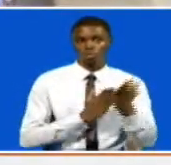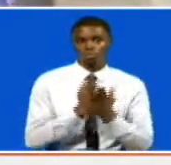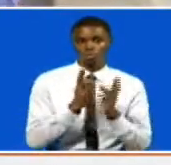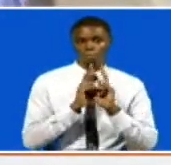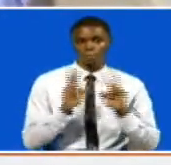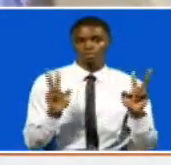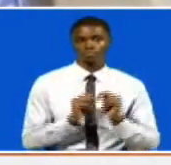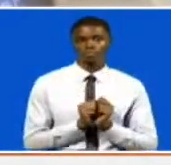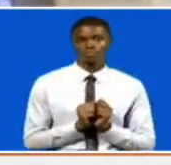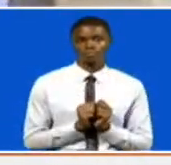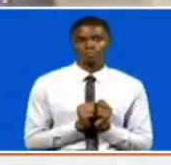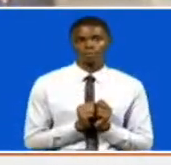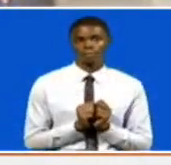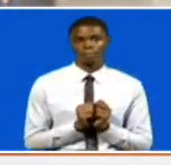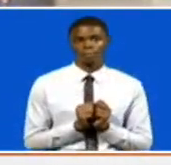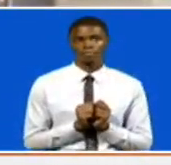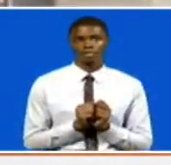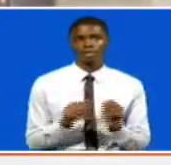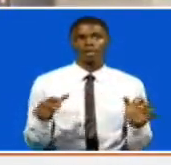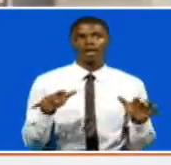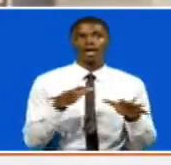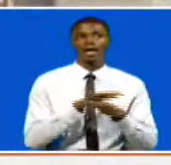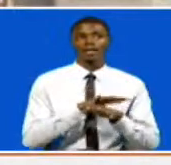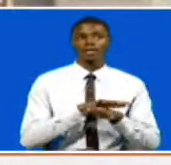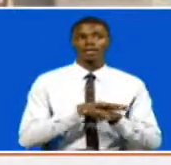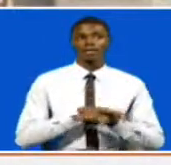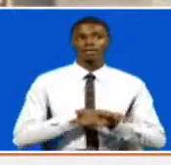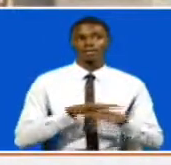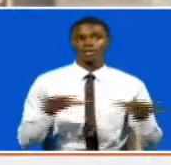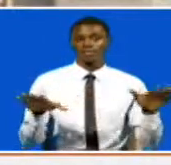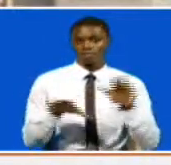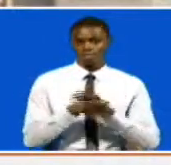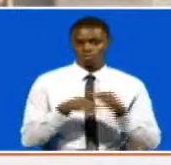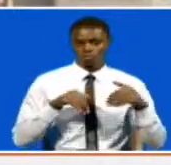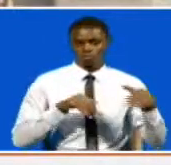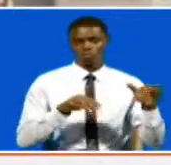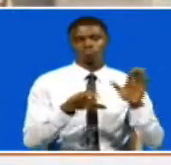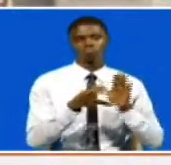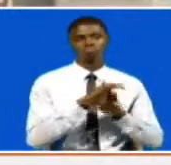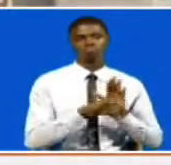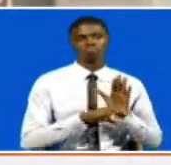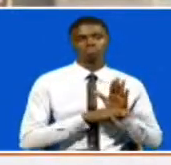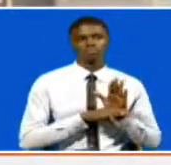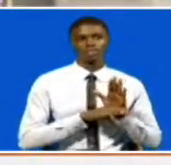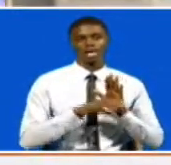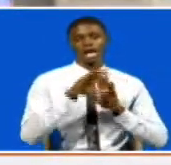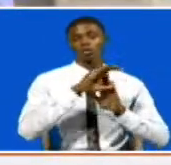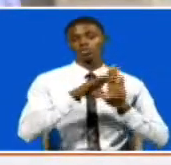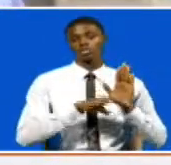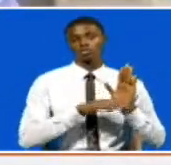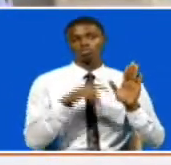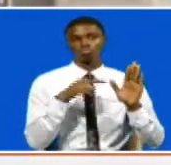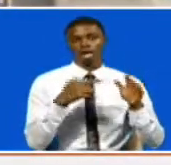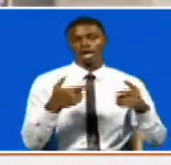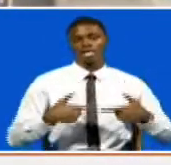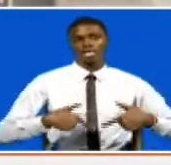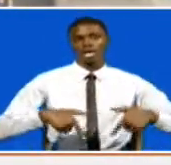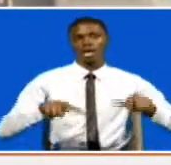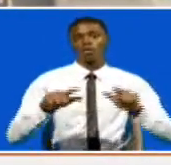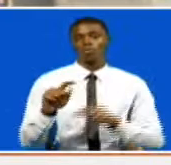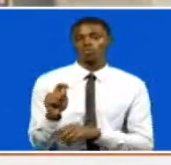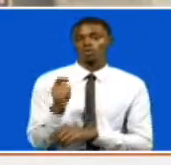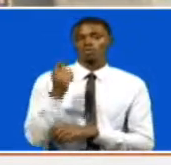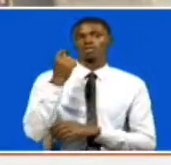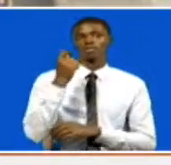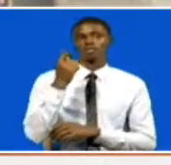amani. Na hiyo yote inalingana na katiba yetu. Katiba inaruhusu wa